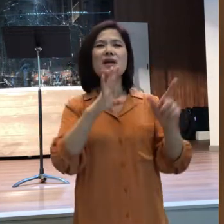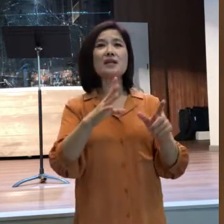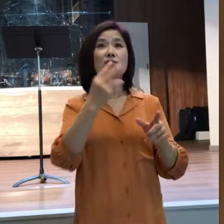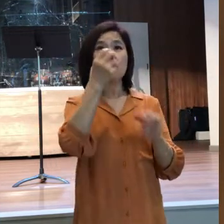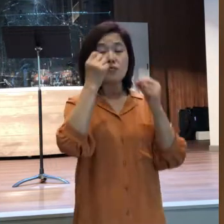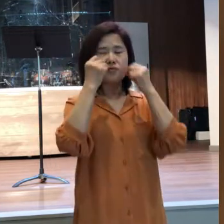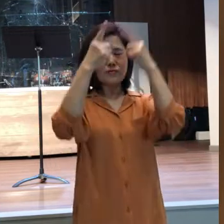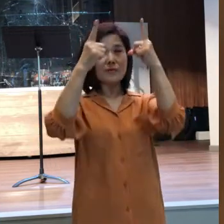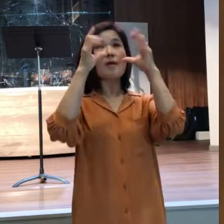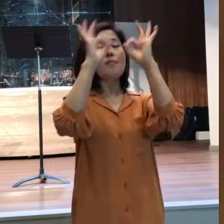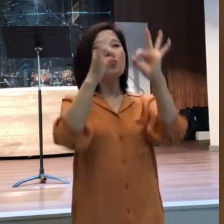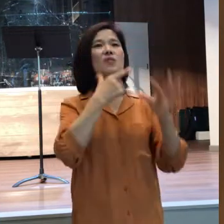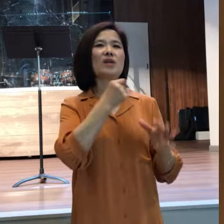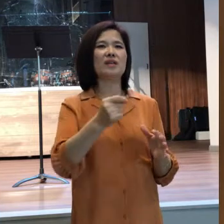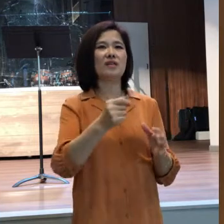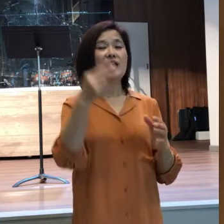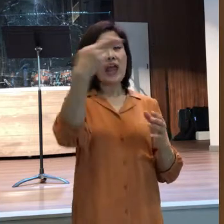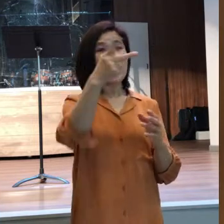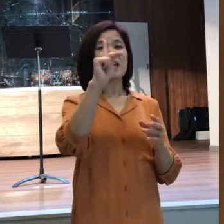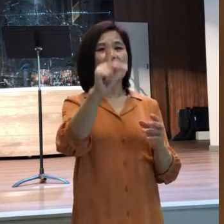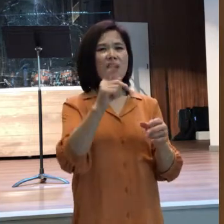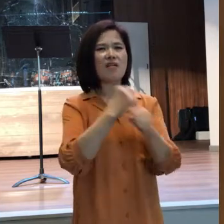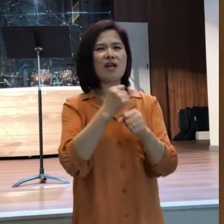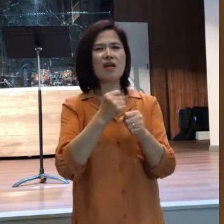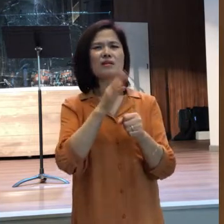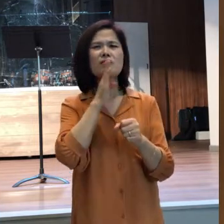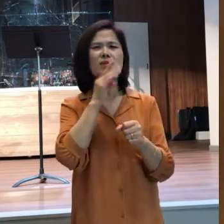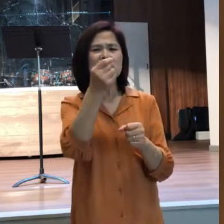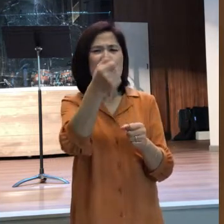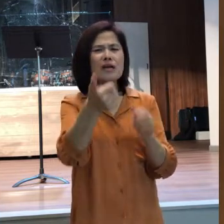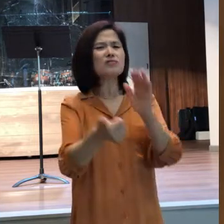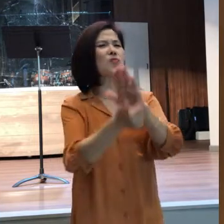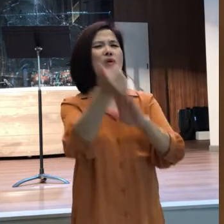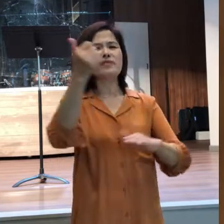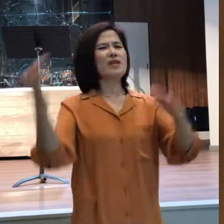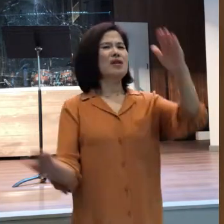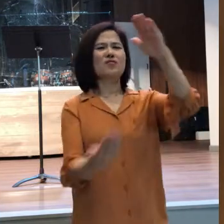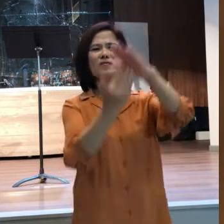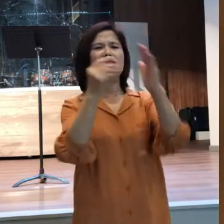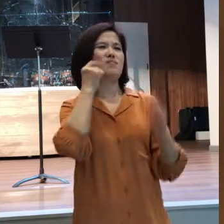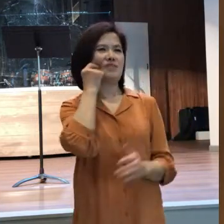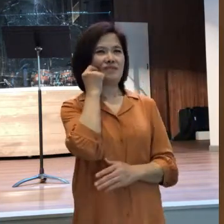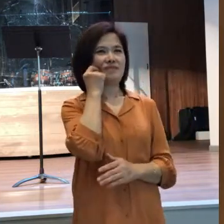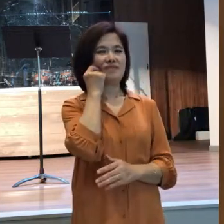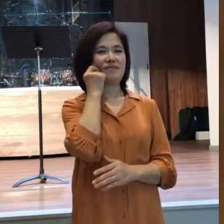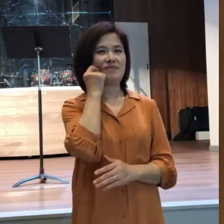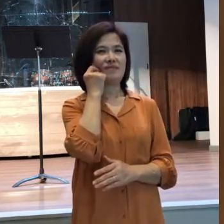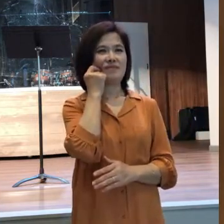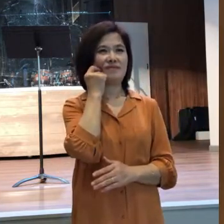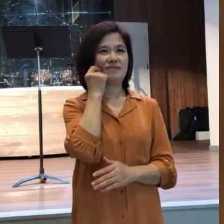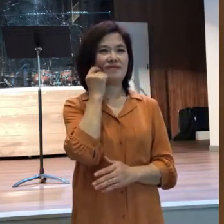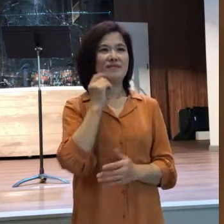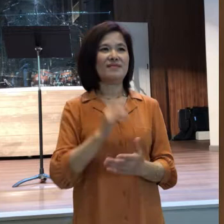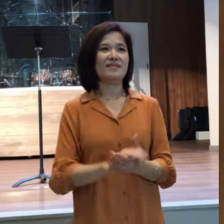원했던 헬렌 켈러의 소박한 소원은 이루어지지 않았습니다.